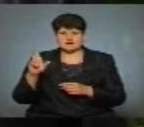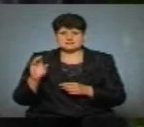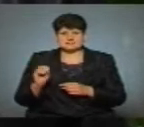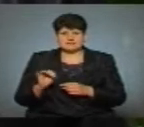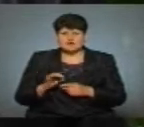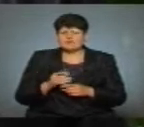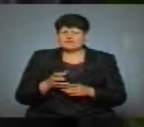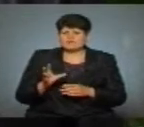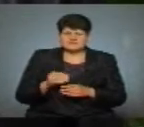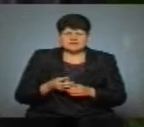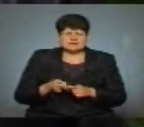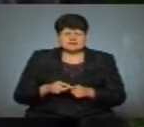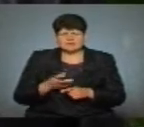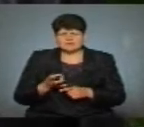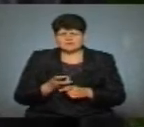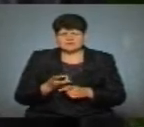пережити. І